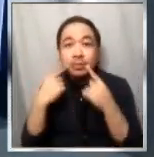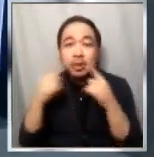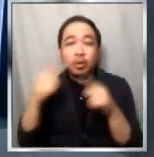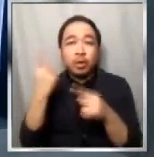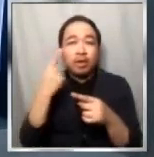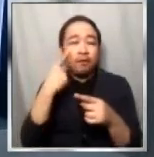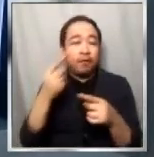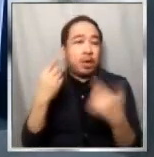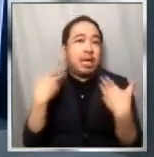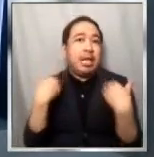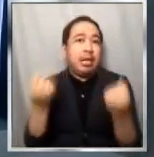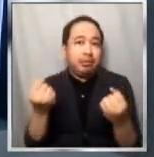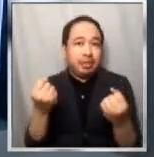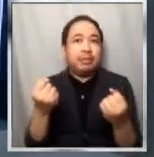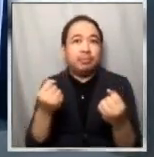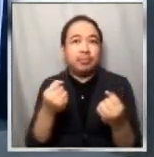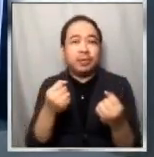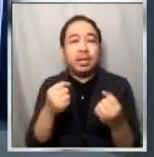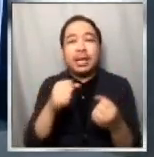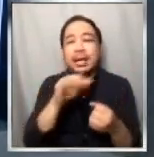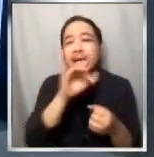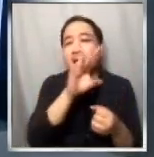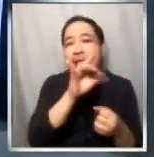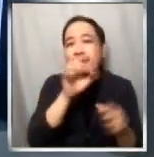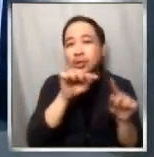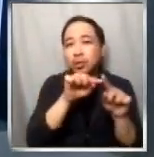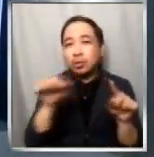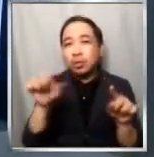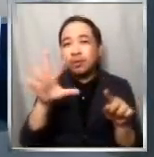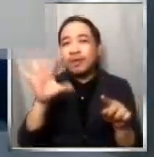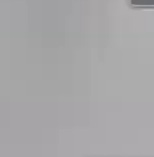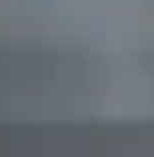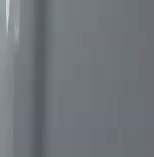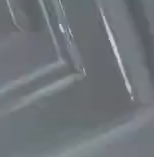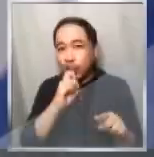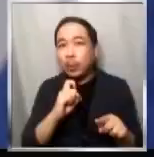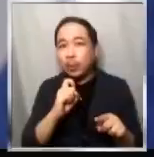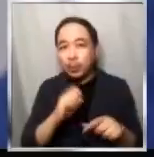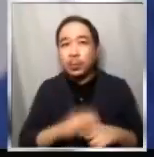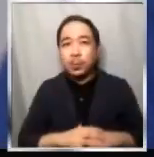18 hanggang 59 years old. Nakatutok si Sandra Aguinaldo.